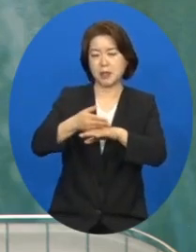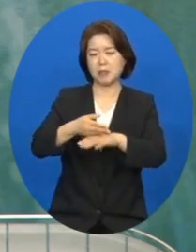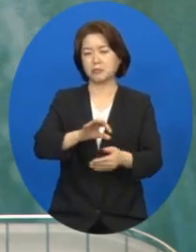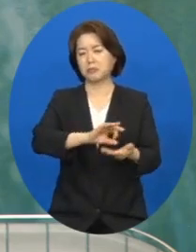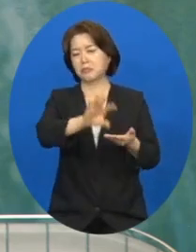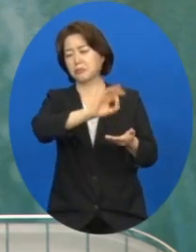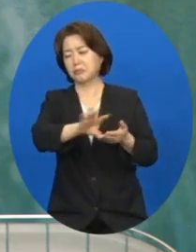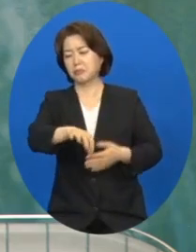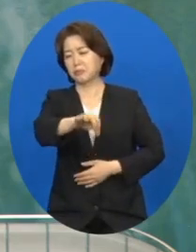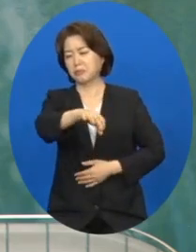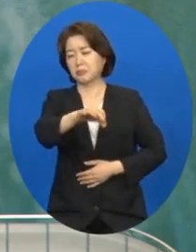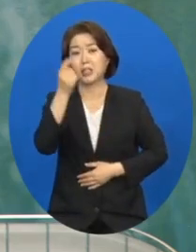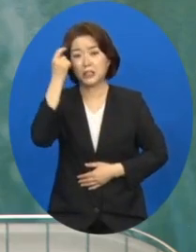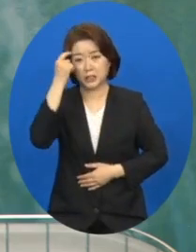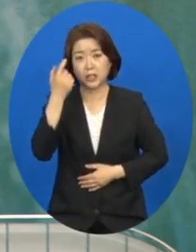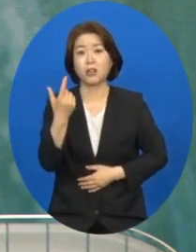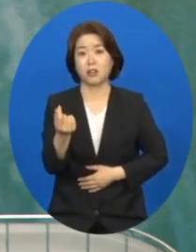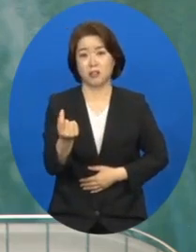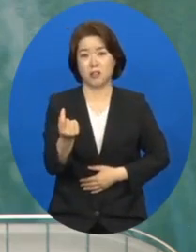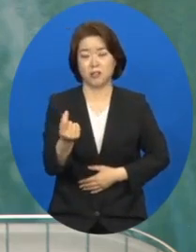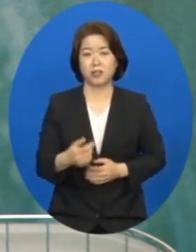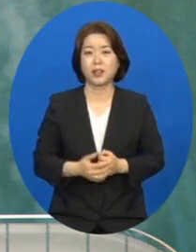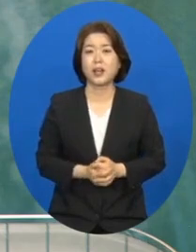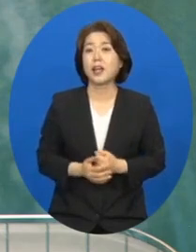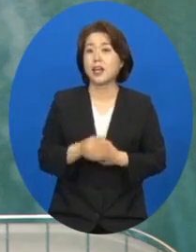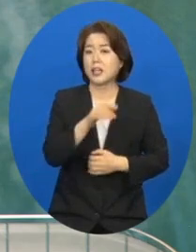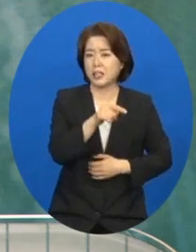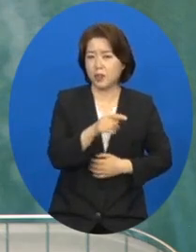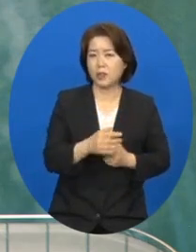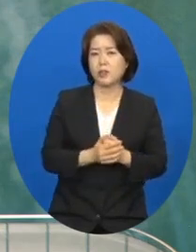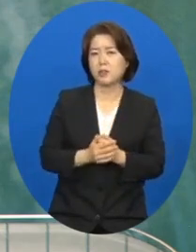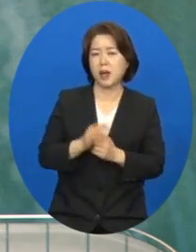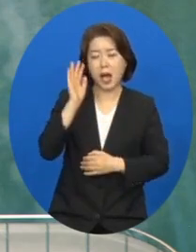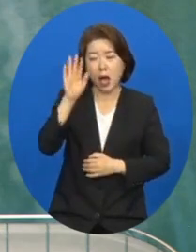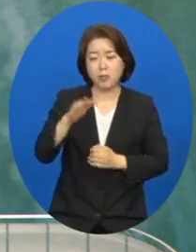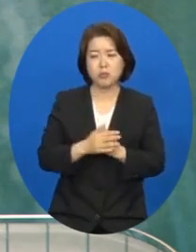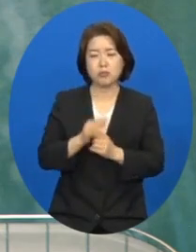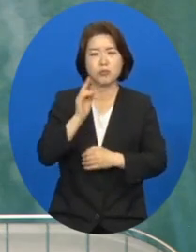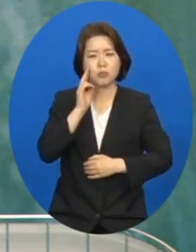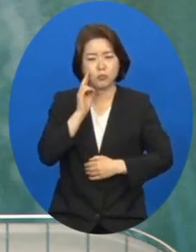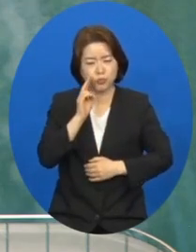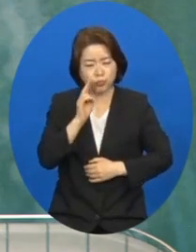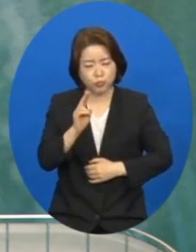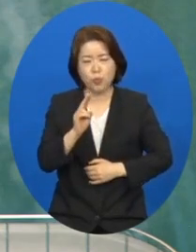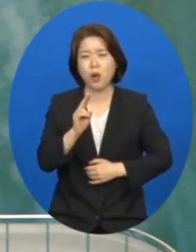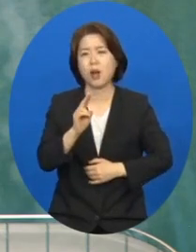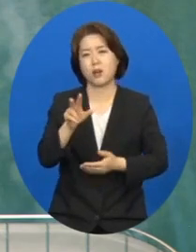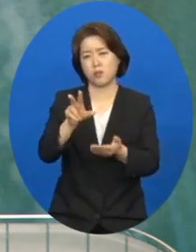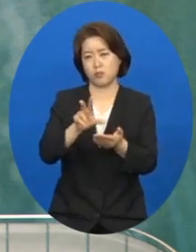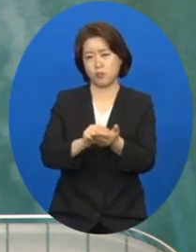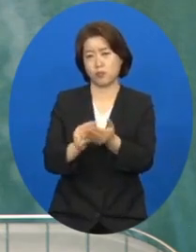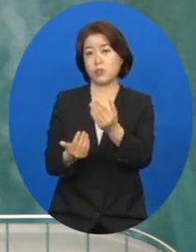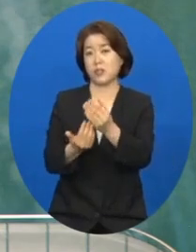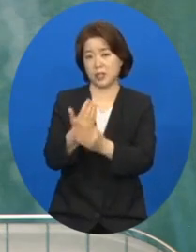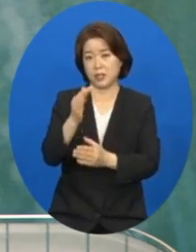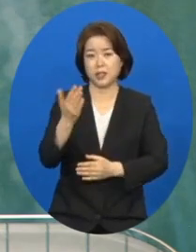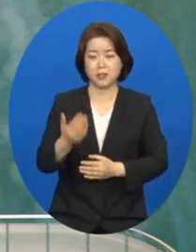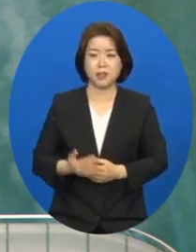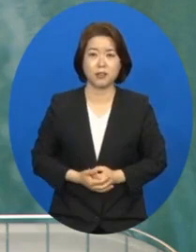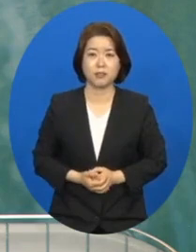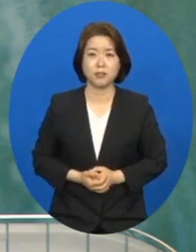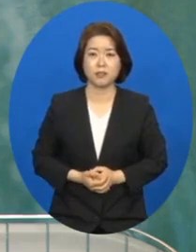생각하게 마련입니다. 그리고 이것은 대단히 심각한 문제를 가져오게 됩니다. 이스라엘